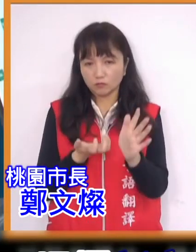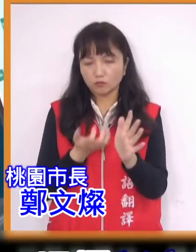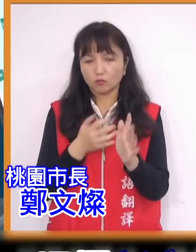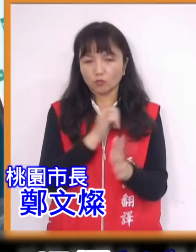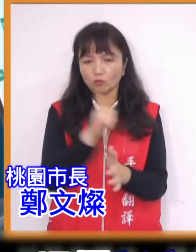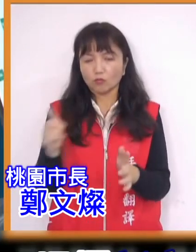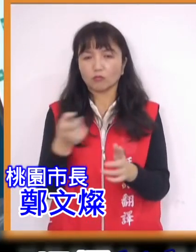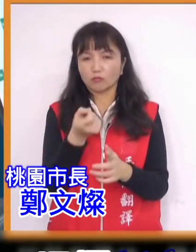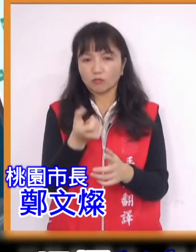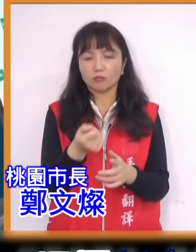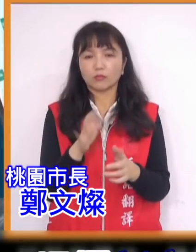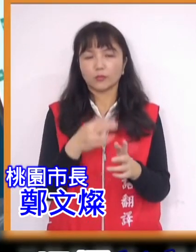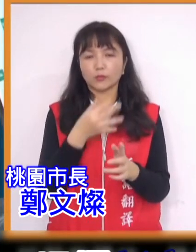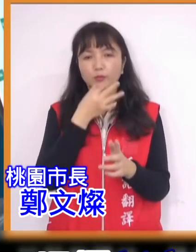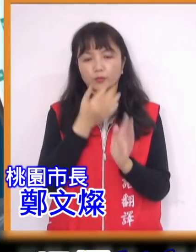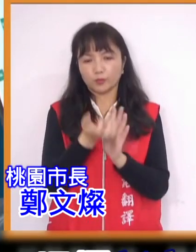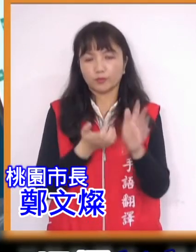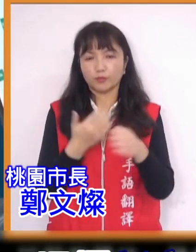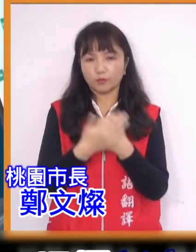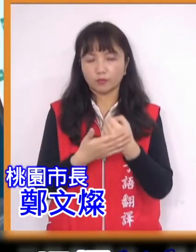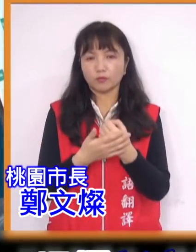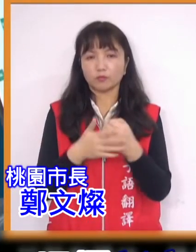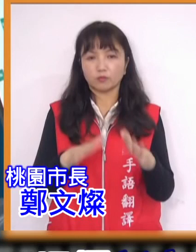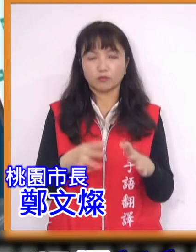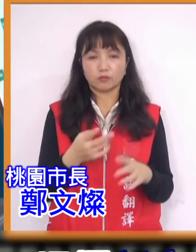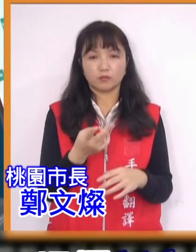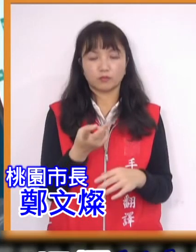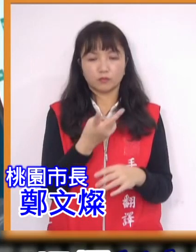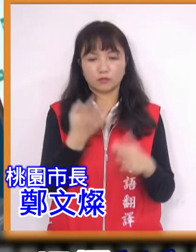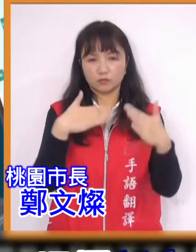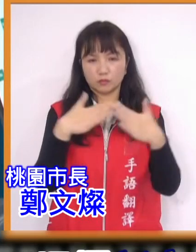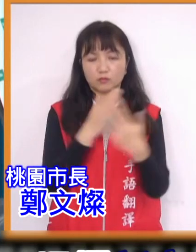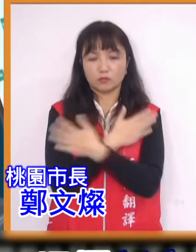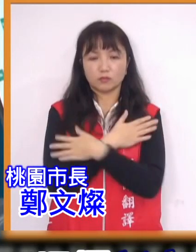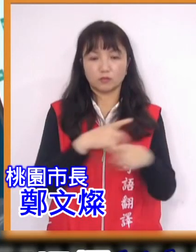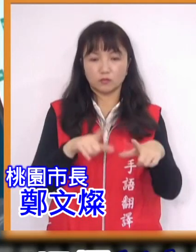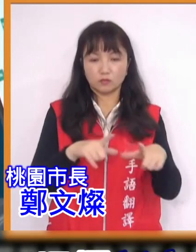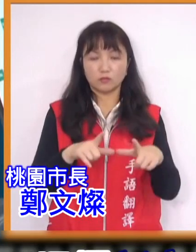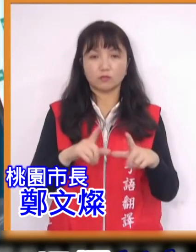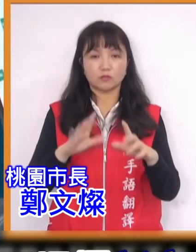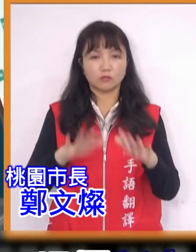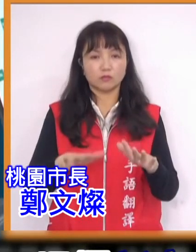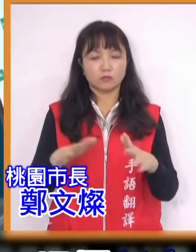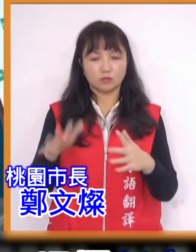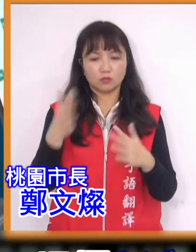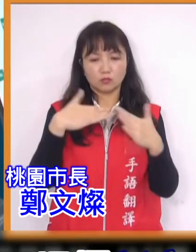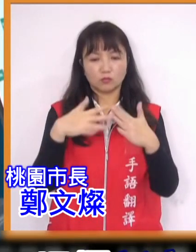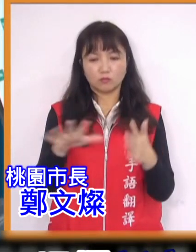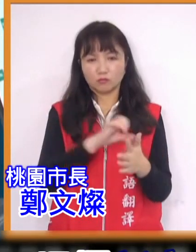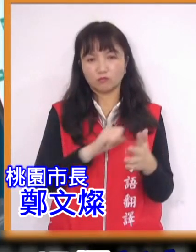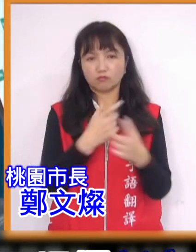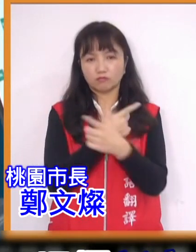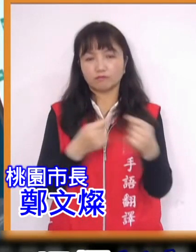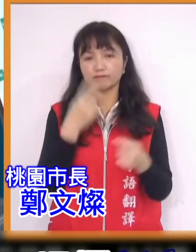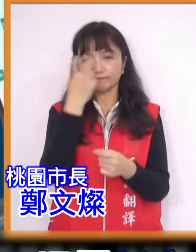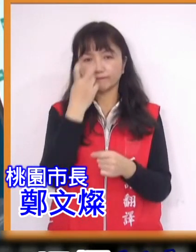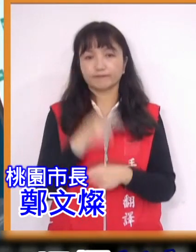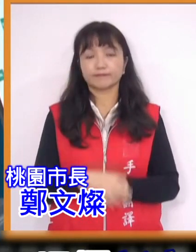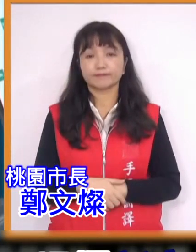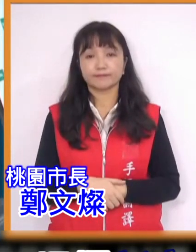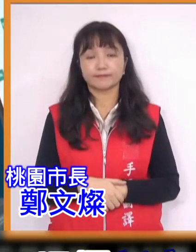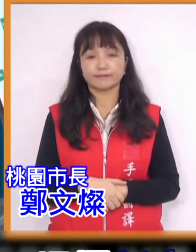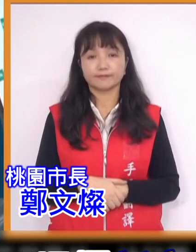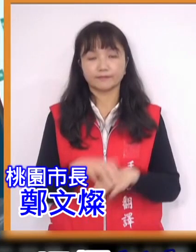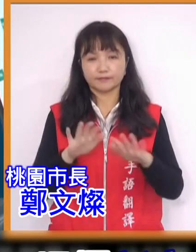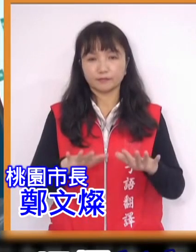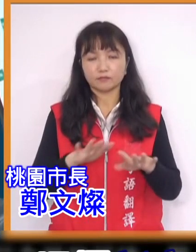不多，那为了安全起见，我们这2个学校幼儿园，哦，进行全校的裁剪，那